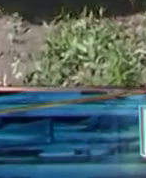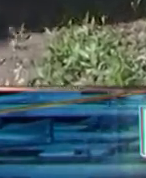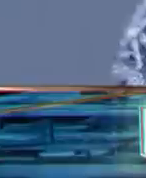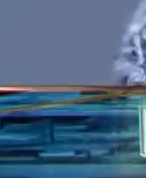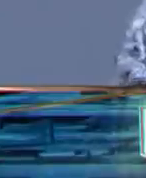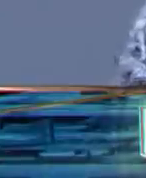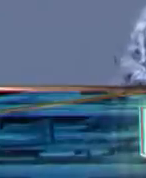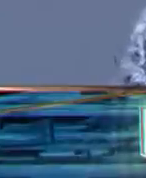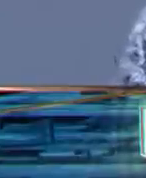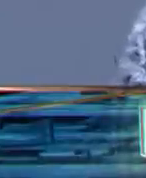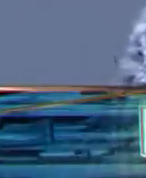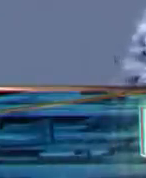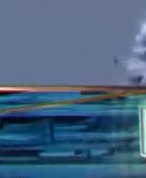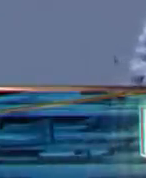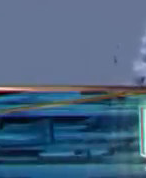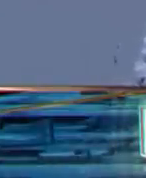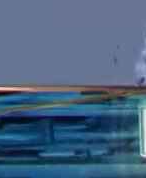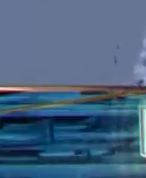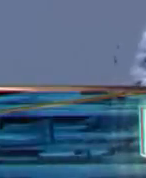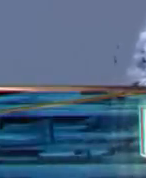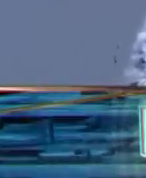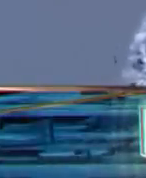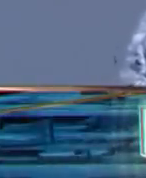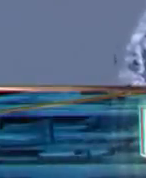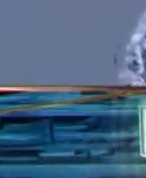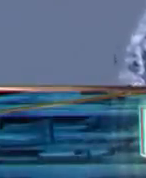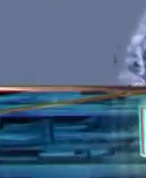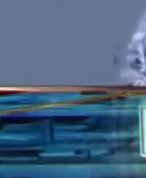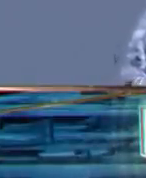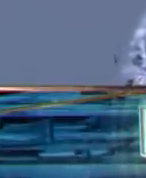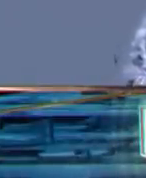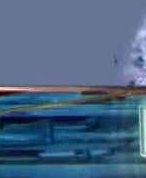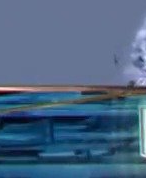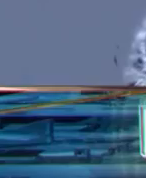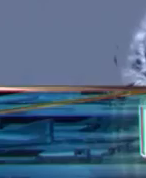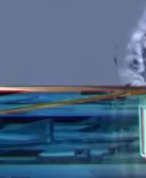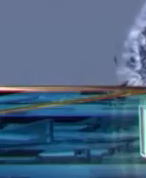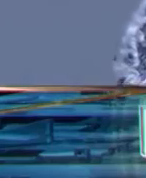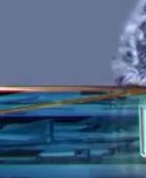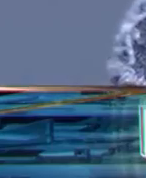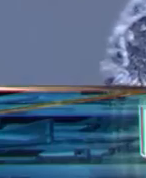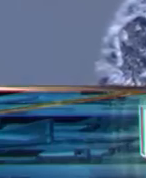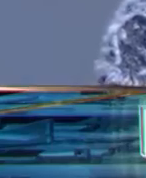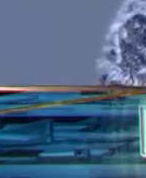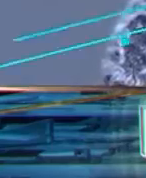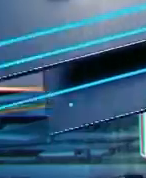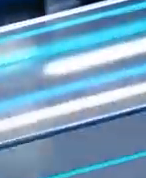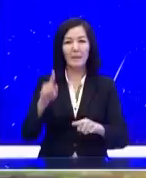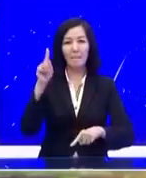үлестірілді. Біз сияқты адамдарға көмектесіп жатқанына рахмет айтамын.